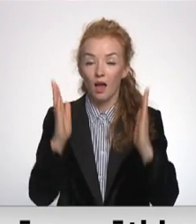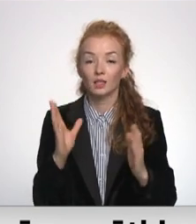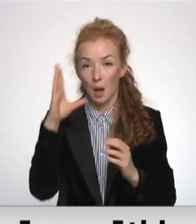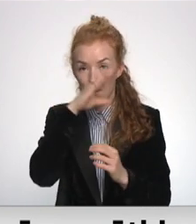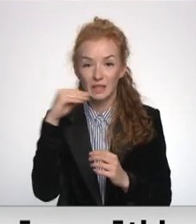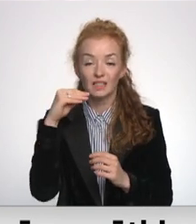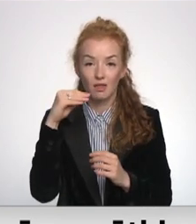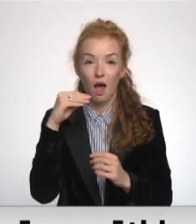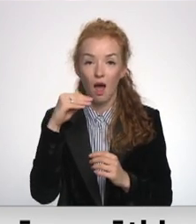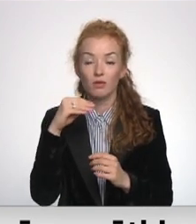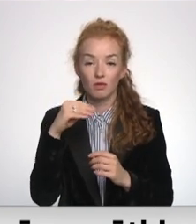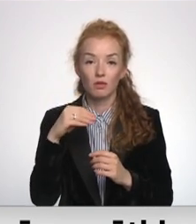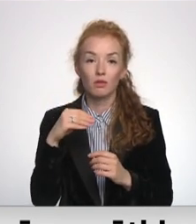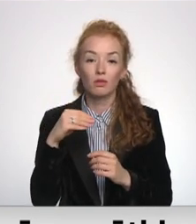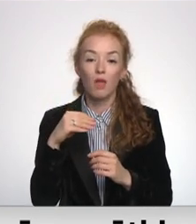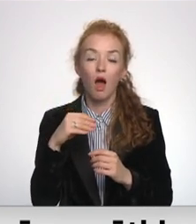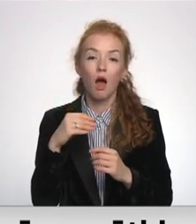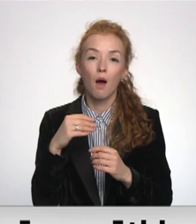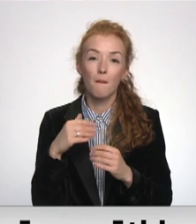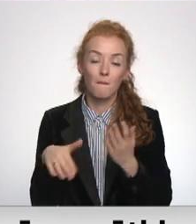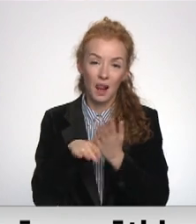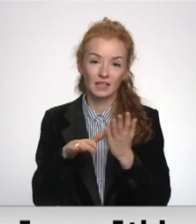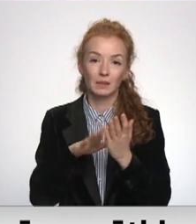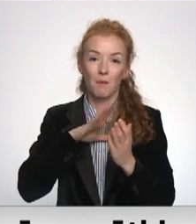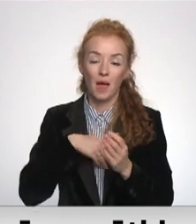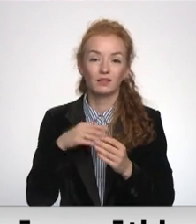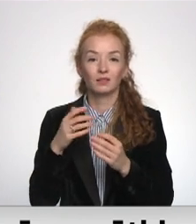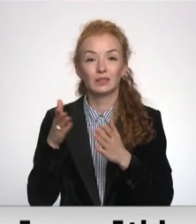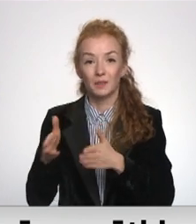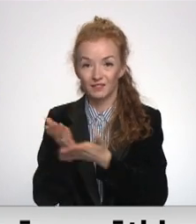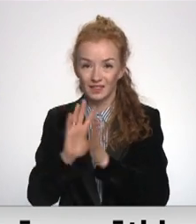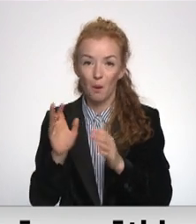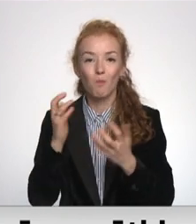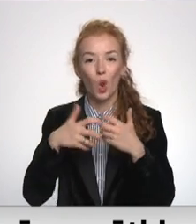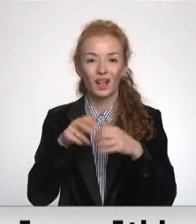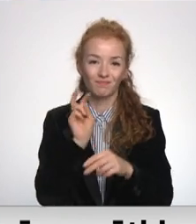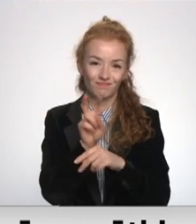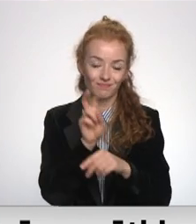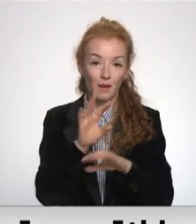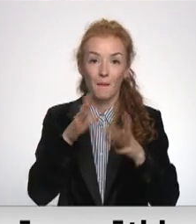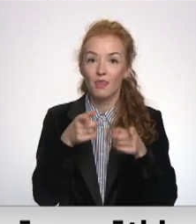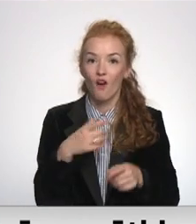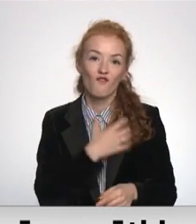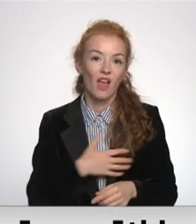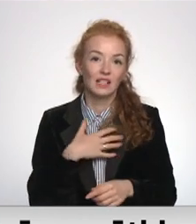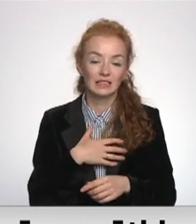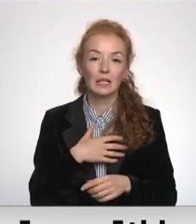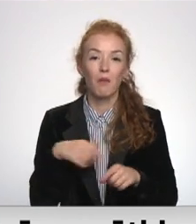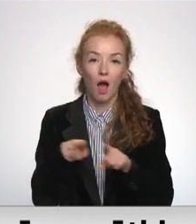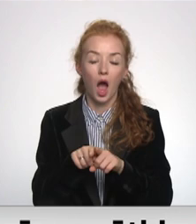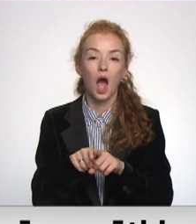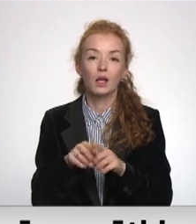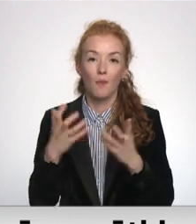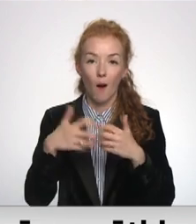viņa noklās vajadzību pēc stacionāra palīdzības, pēc ārstēšanas slimnīcā, bet tā vajadzība pēc ambulatorās